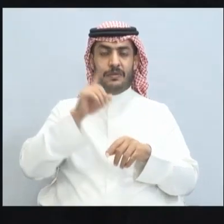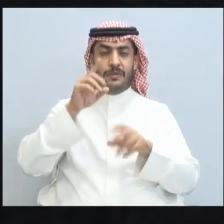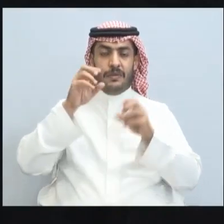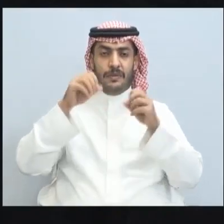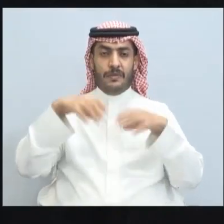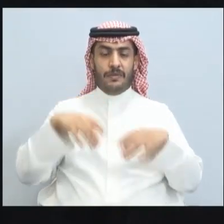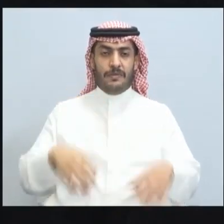ورحمه الله وبركاته